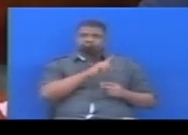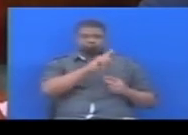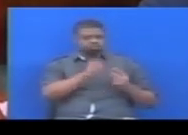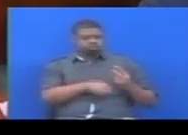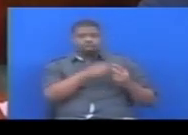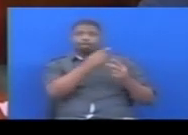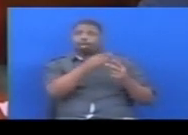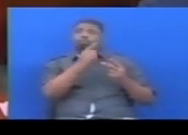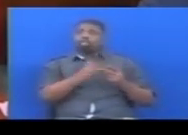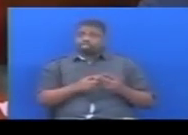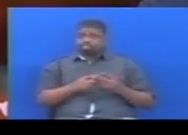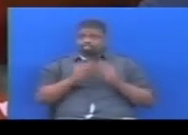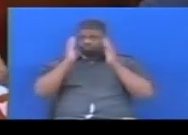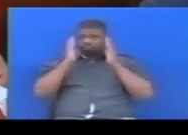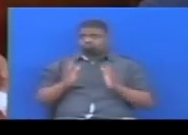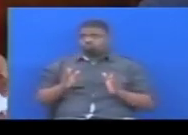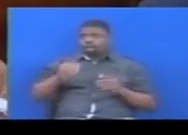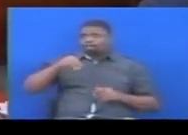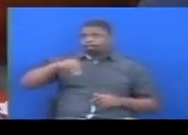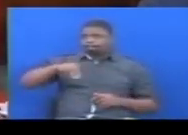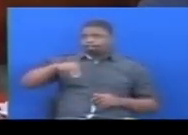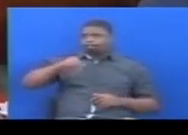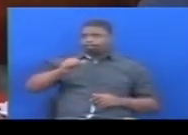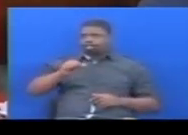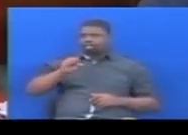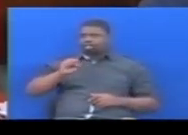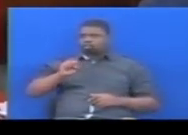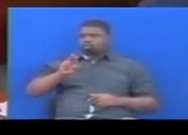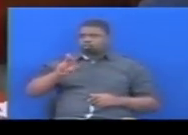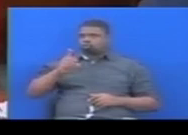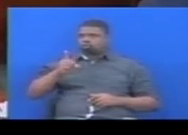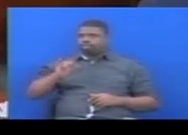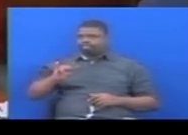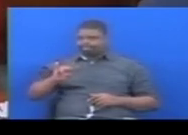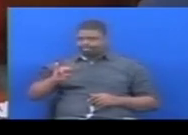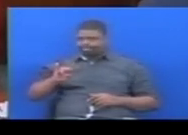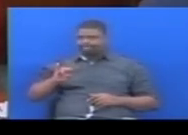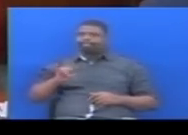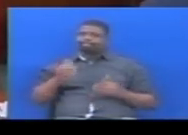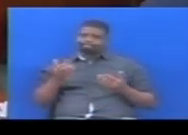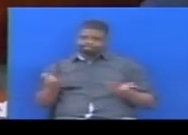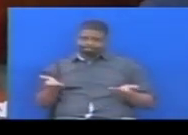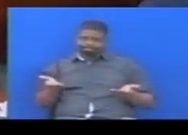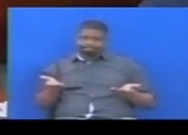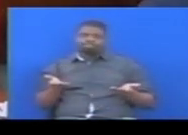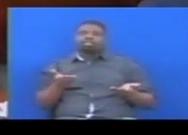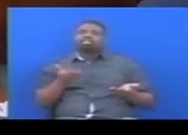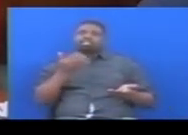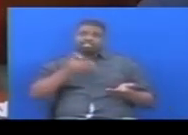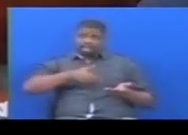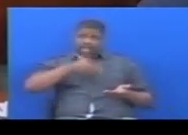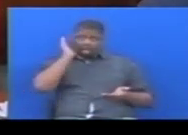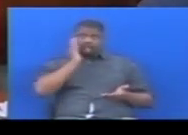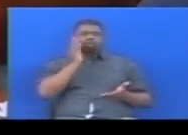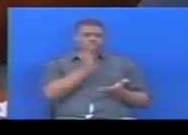ya Mheshimiwa Masudi kama ifuatavyo. Ni kweli kwamba serikali imeingia na